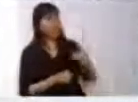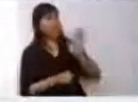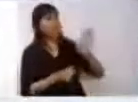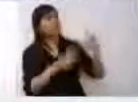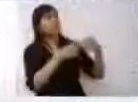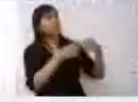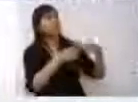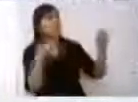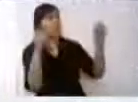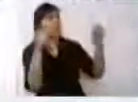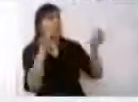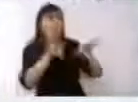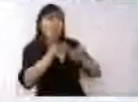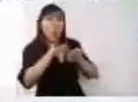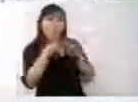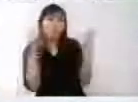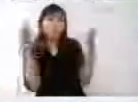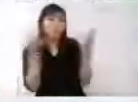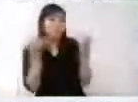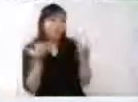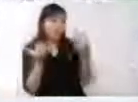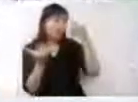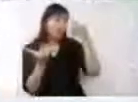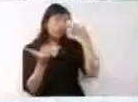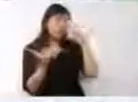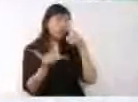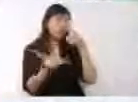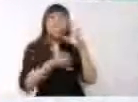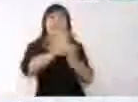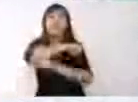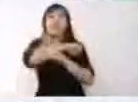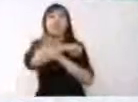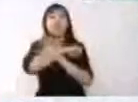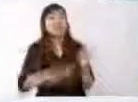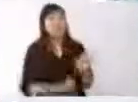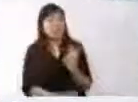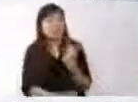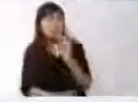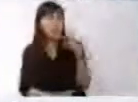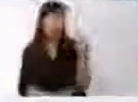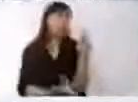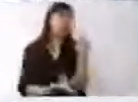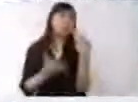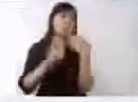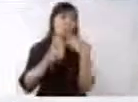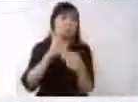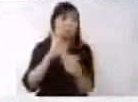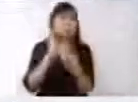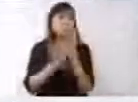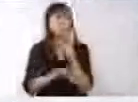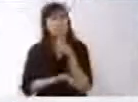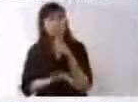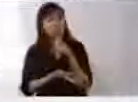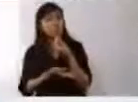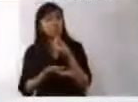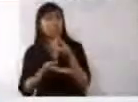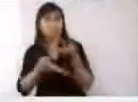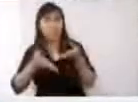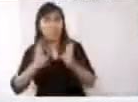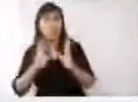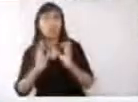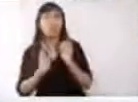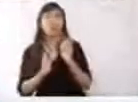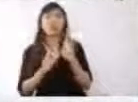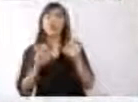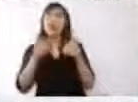may limitations po yan kung sino ang maaaring makapasok sa bansang Japan. Una-una po kailangan tayo ay may host